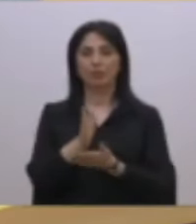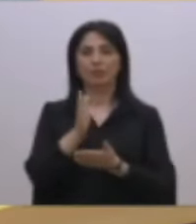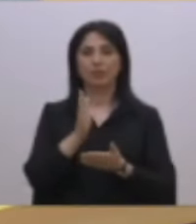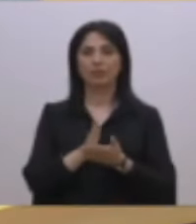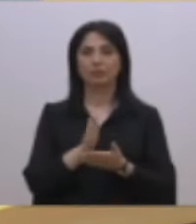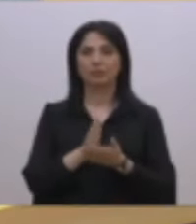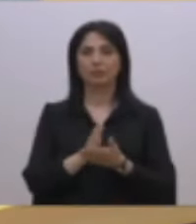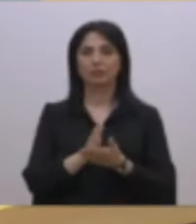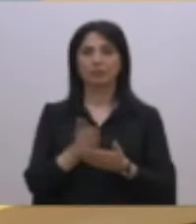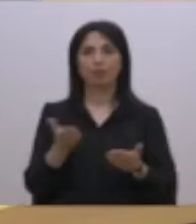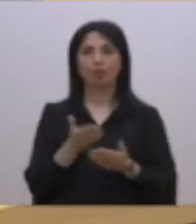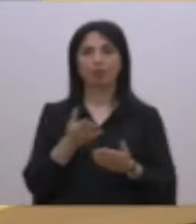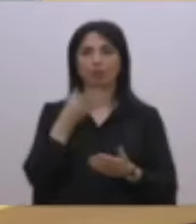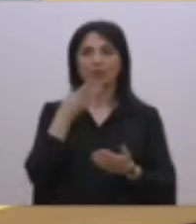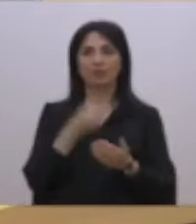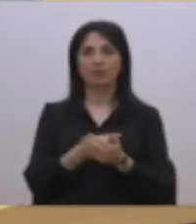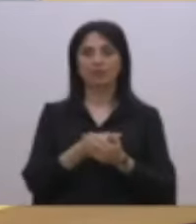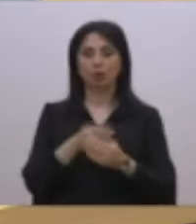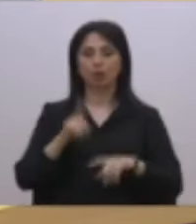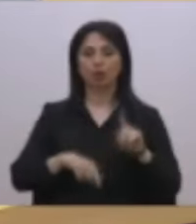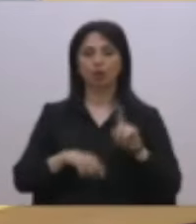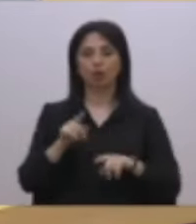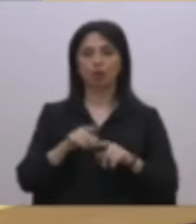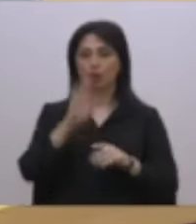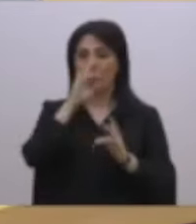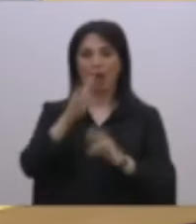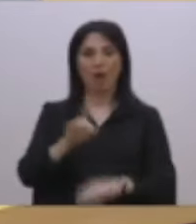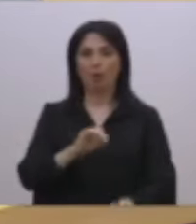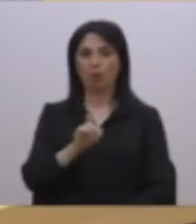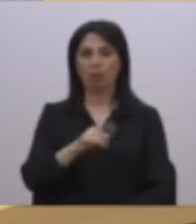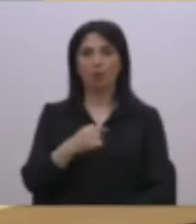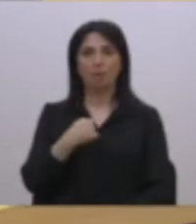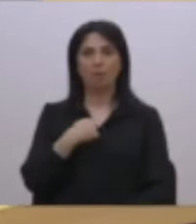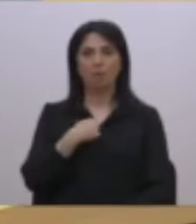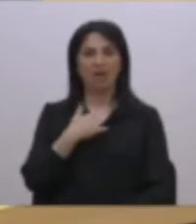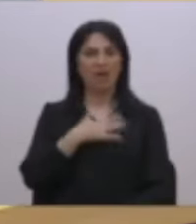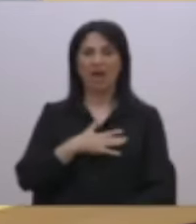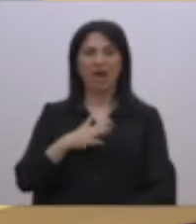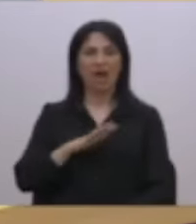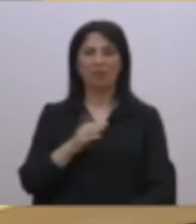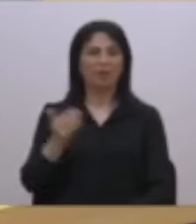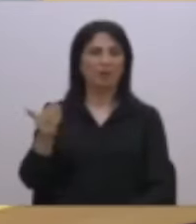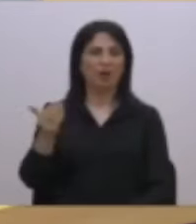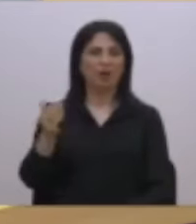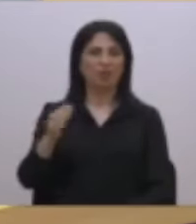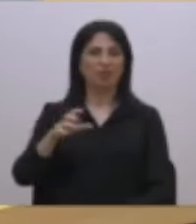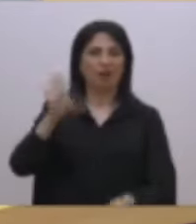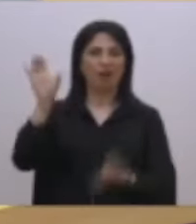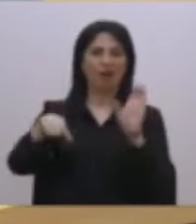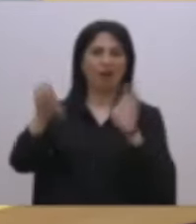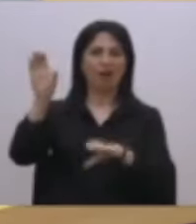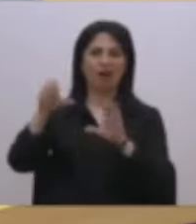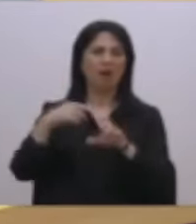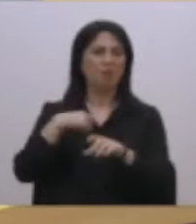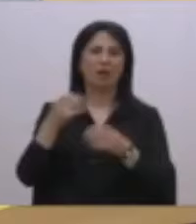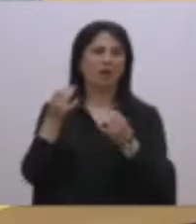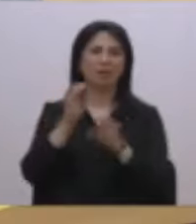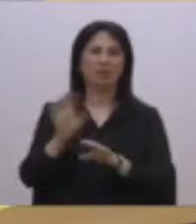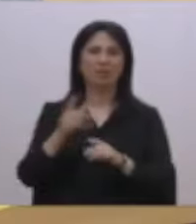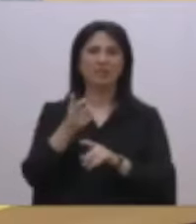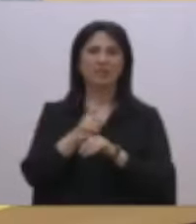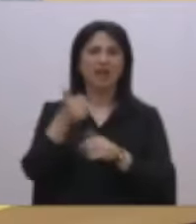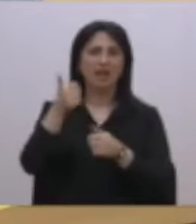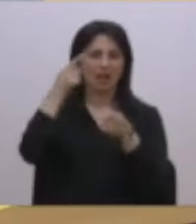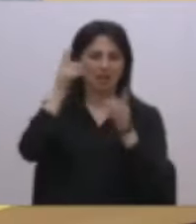ეს არის მისია, რომ საკუთარ სამშობლოს არ უღალატოს. მე არ მაწუხებს ამათი ღრიალი, იმიტომ რომ ყველაფერი